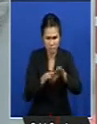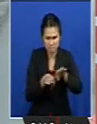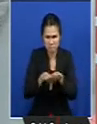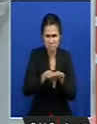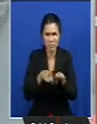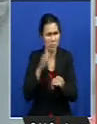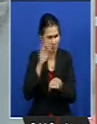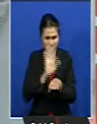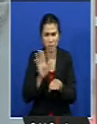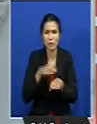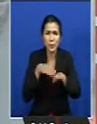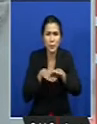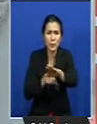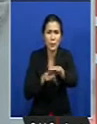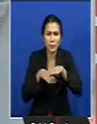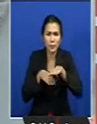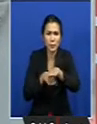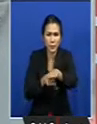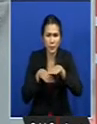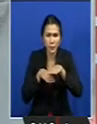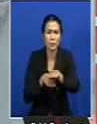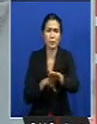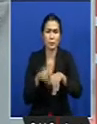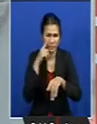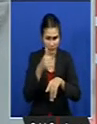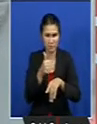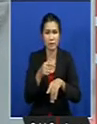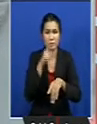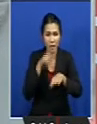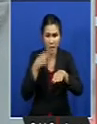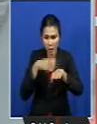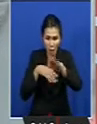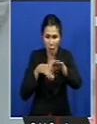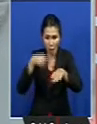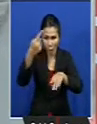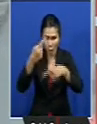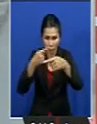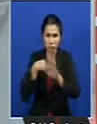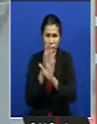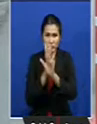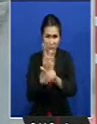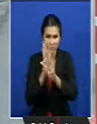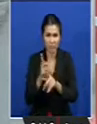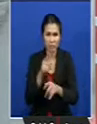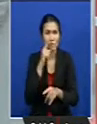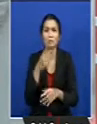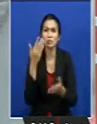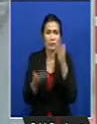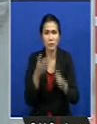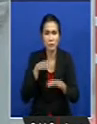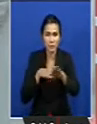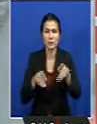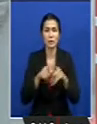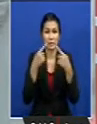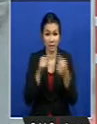นะครับค่อยๆมานะครับใครมาก่อนนะครับใครมาก่อนก็ไปก่อนนะครับเดินทางไม่พร้อมกันก็ได้นะครับ